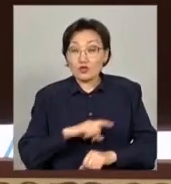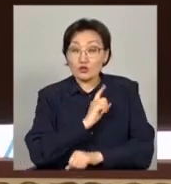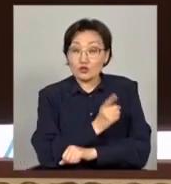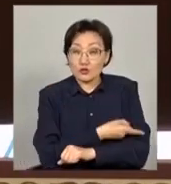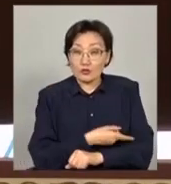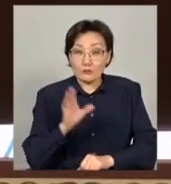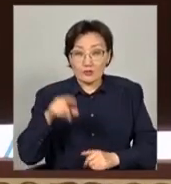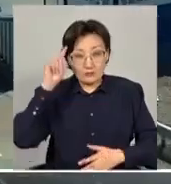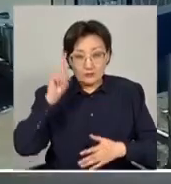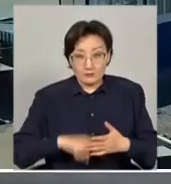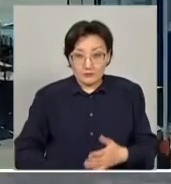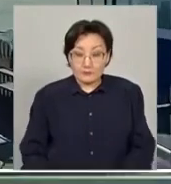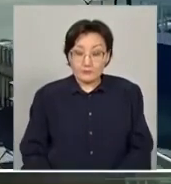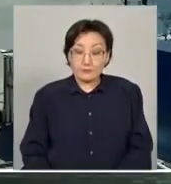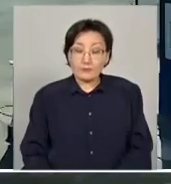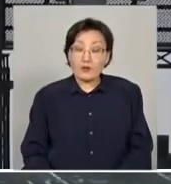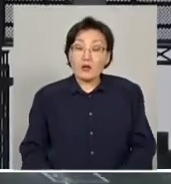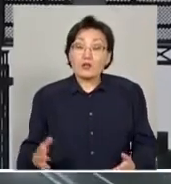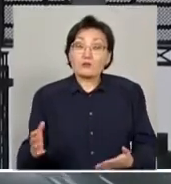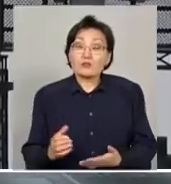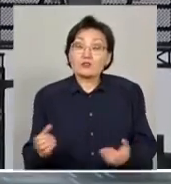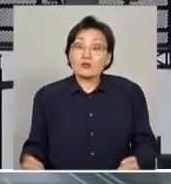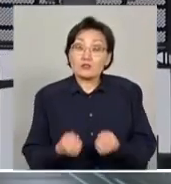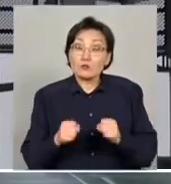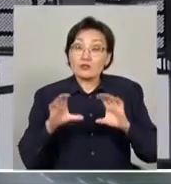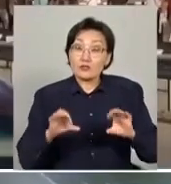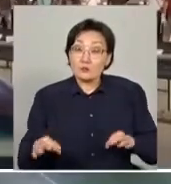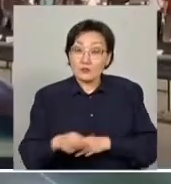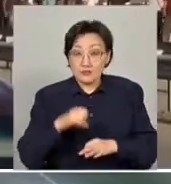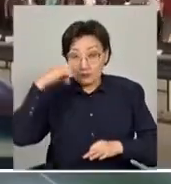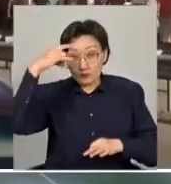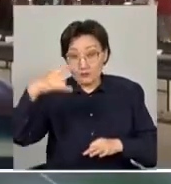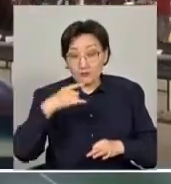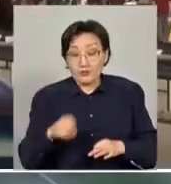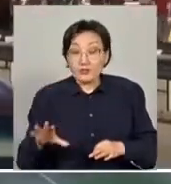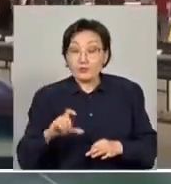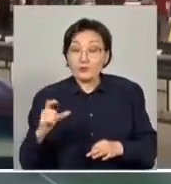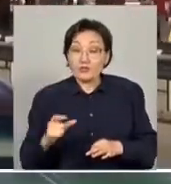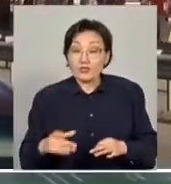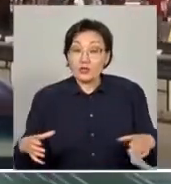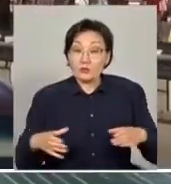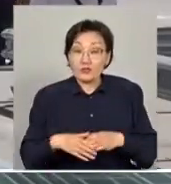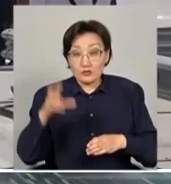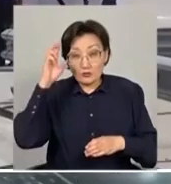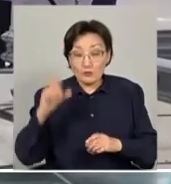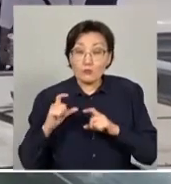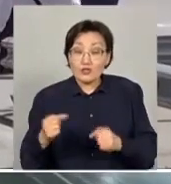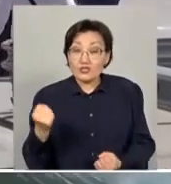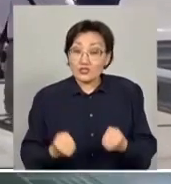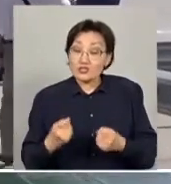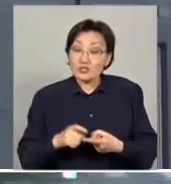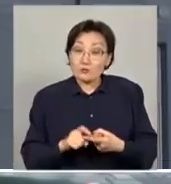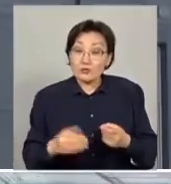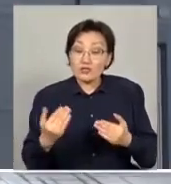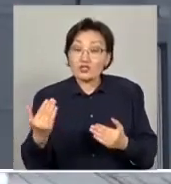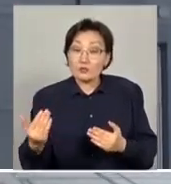күшейтеді деп сенеміз. Сенатта қолдау тапқан тағы бір заң жобасы елімізге келетін Еуразиялық экономикалық одақ елдерінің жүк көліктеріне қатысты.